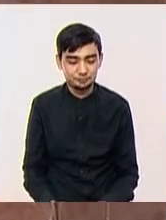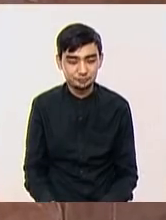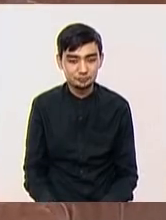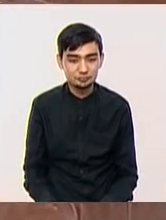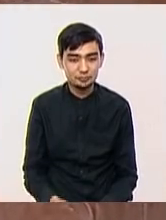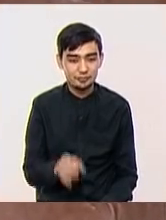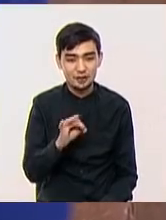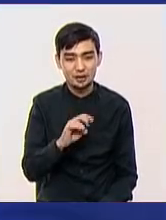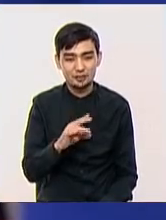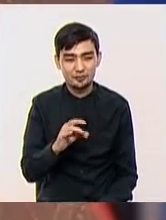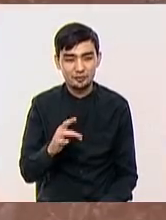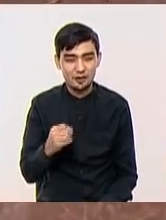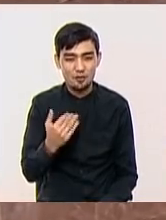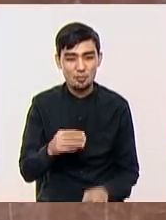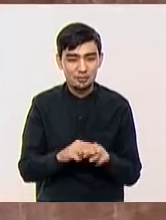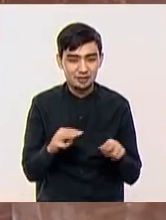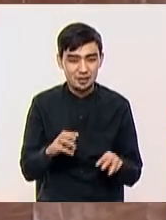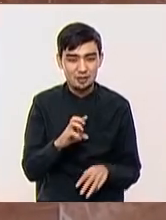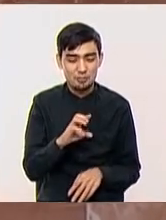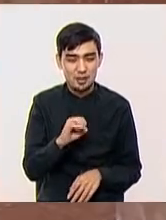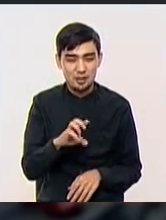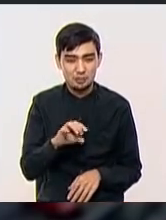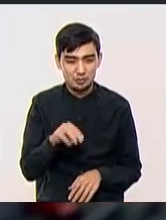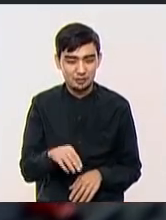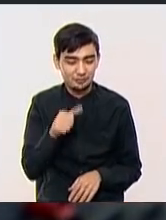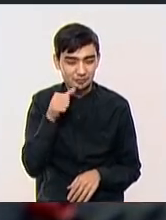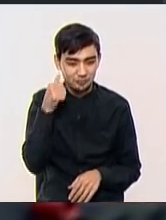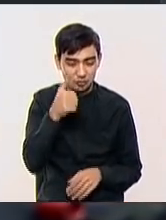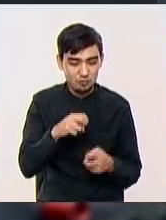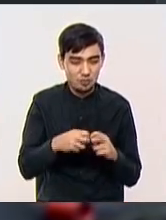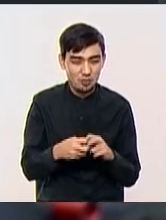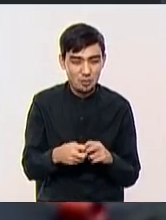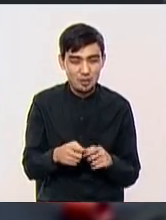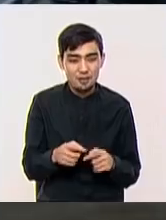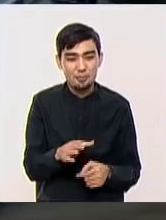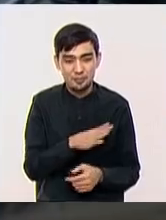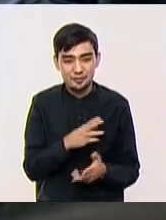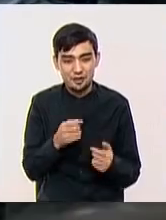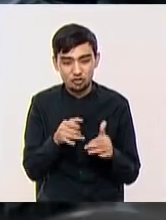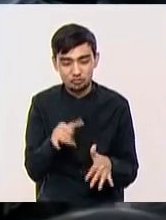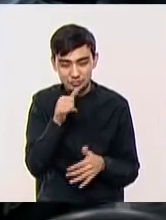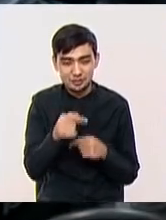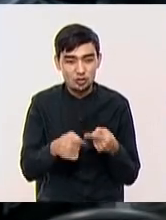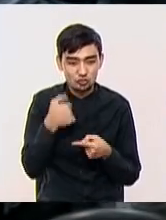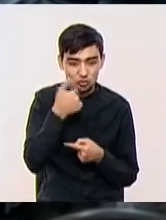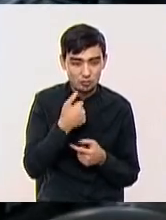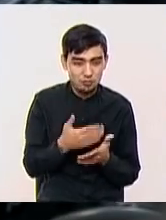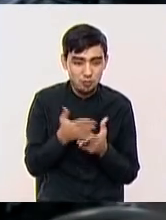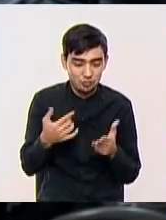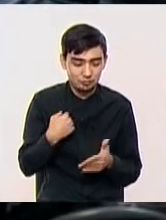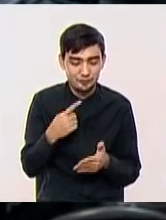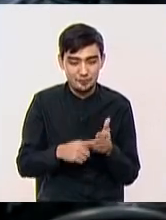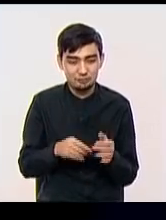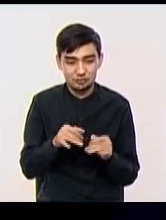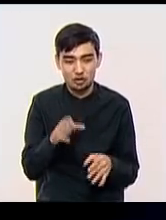Индустрия және инфрақұрылымдық даму министрі Бейбіт Атамқұлов өткен жылда шешілмеген мәселелердің болғанын айтып, келер жылдан үмітім көп дейді.